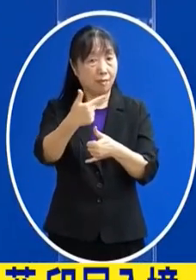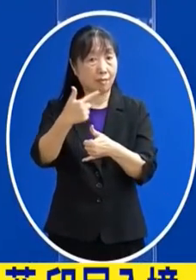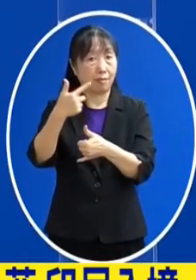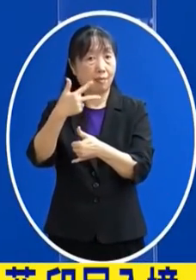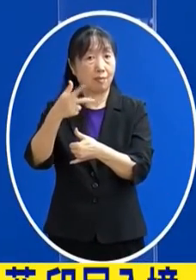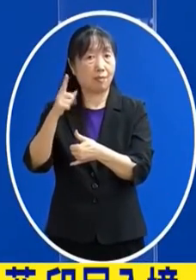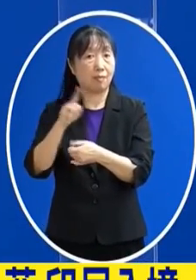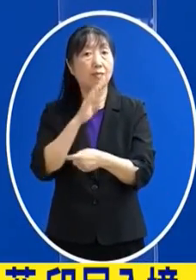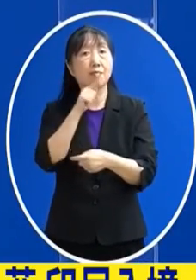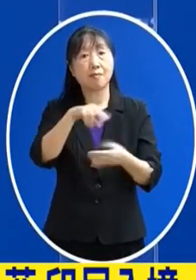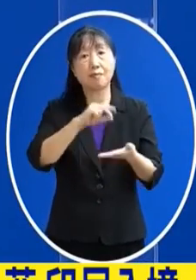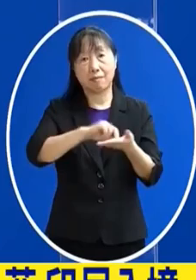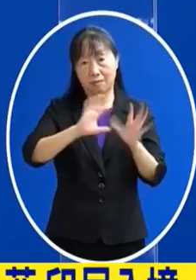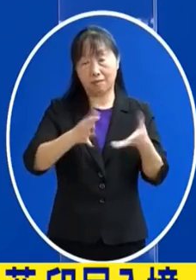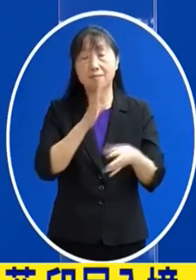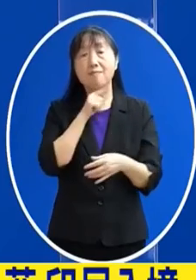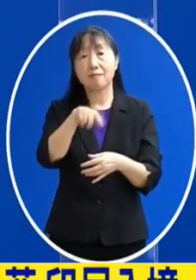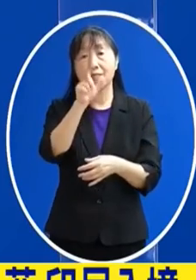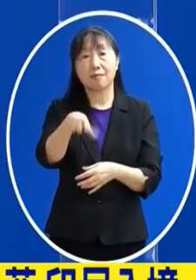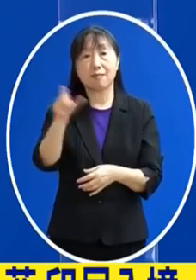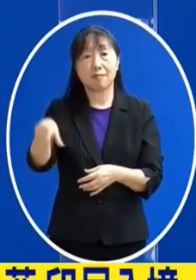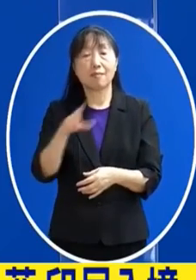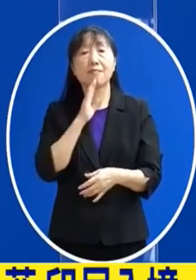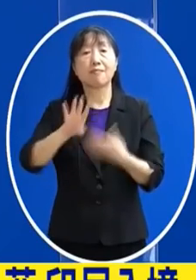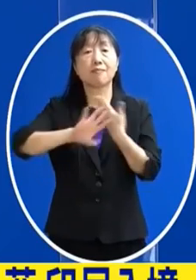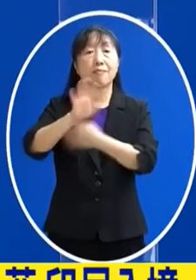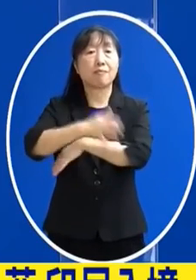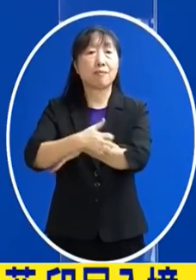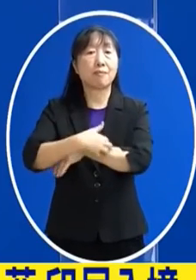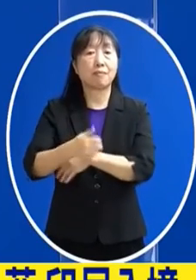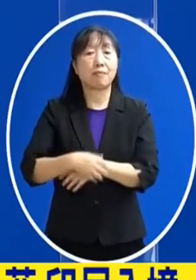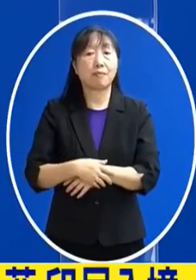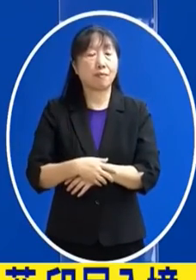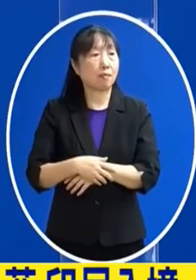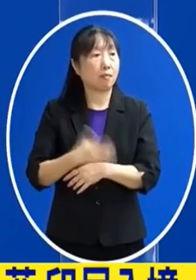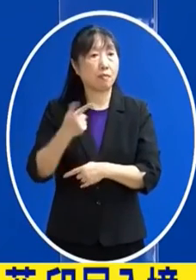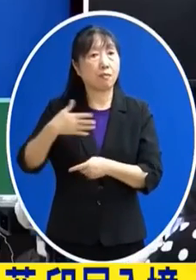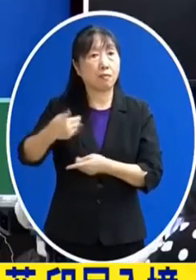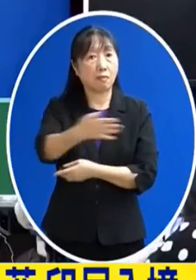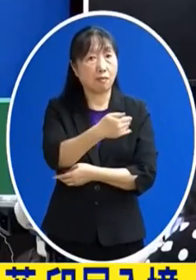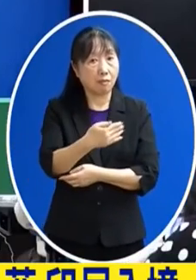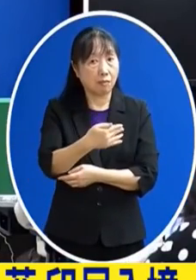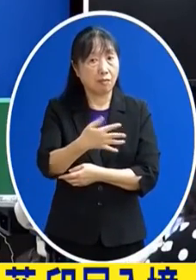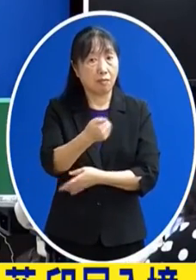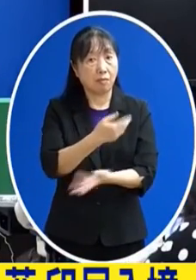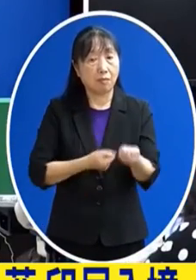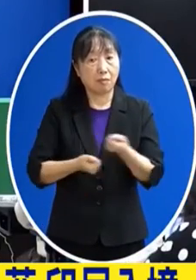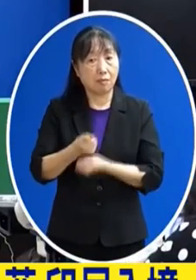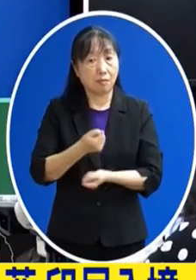九七六跟九七七都是印尼籍的渔工，不是移工。 渔啊。